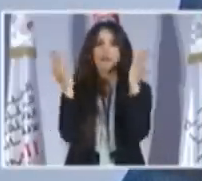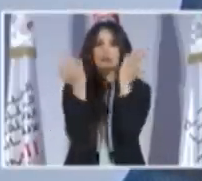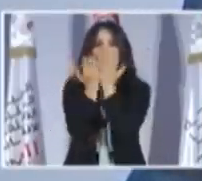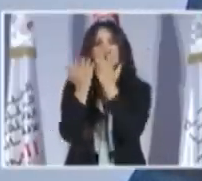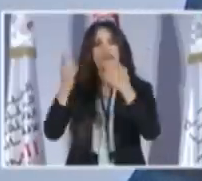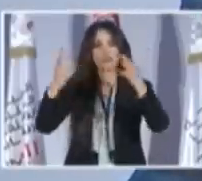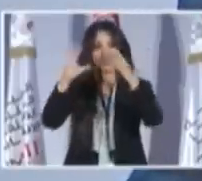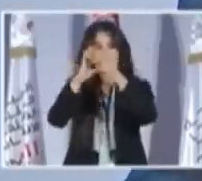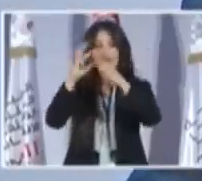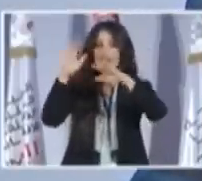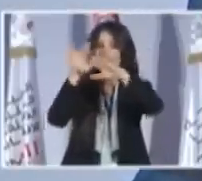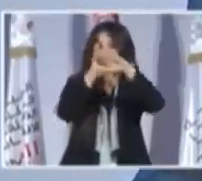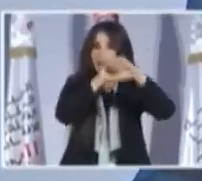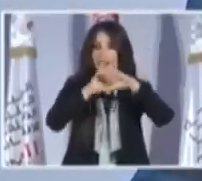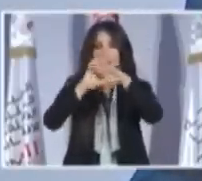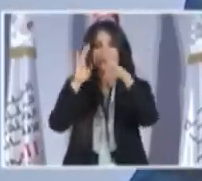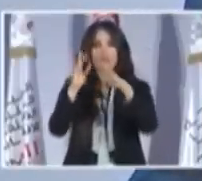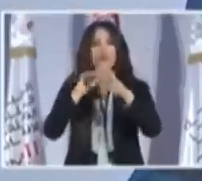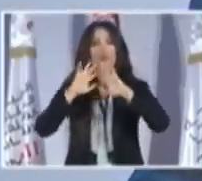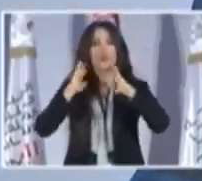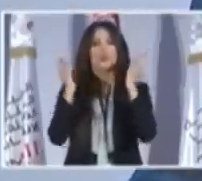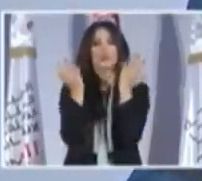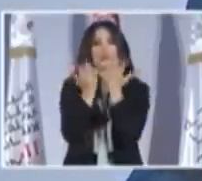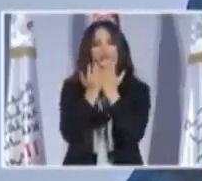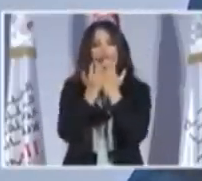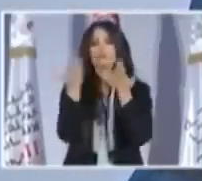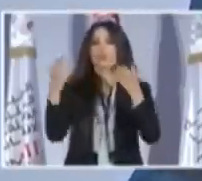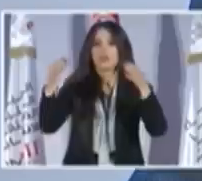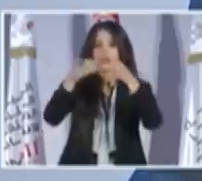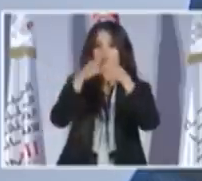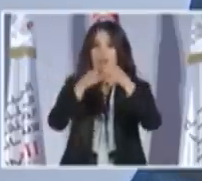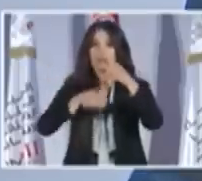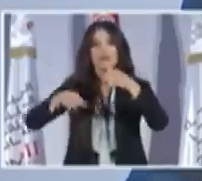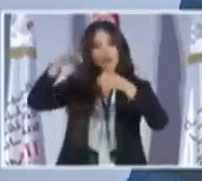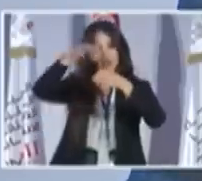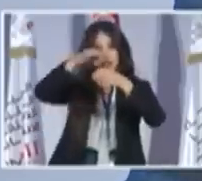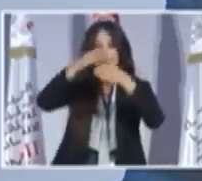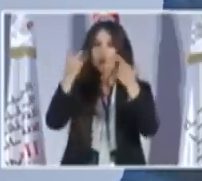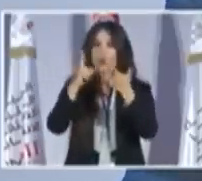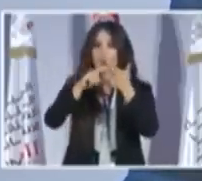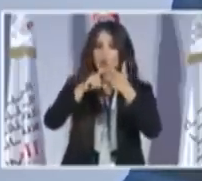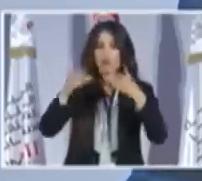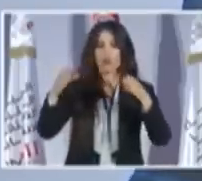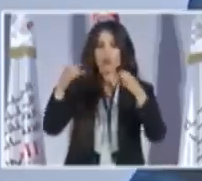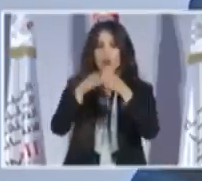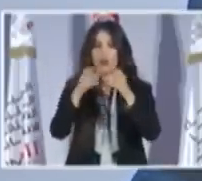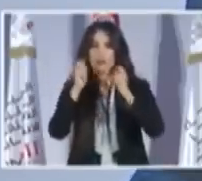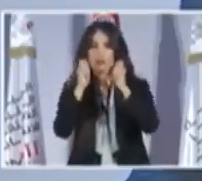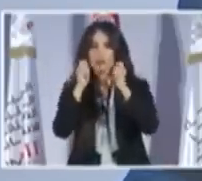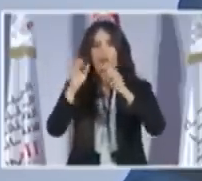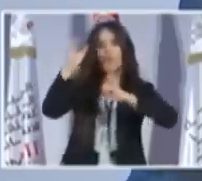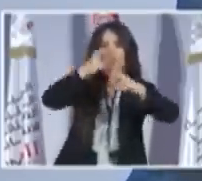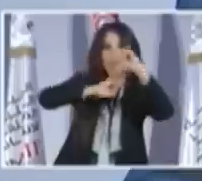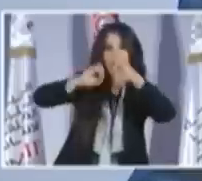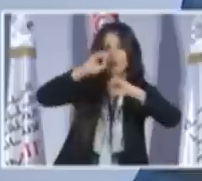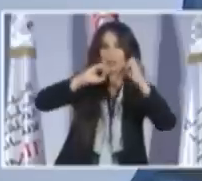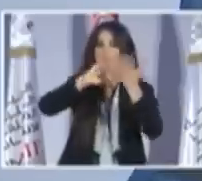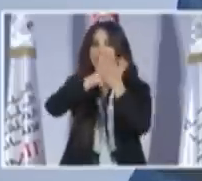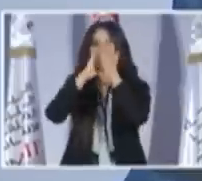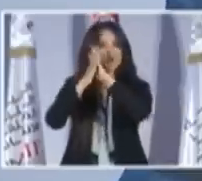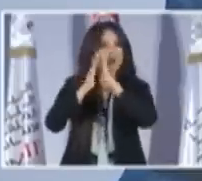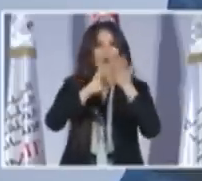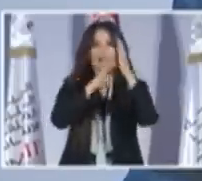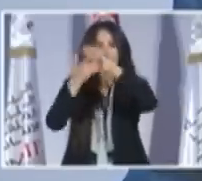ولذلك سنحاول الجميع شركاء احزاب ومنظمات وهيئه ان ذلك